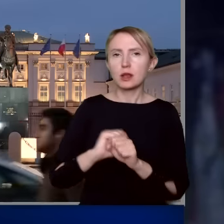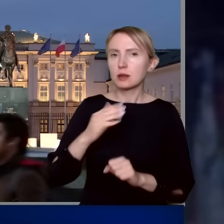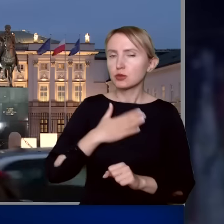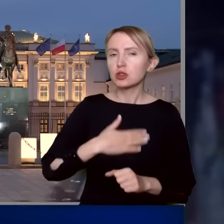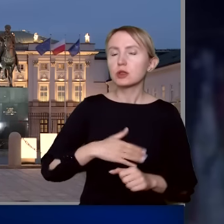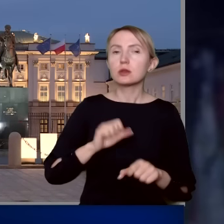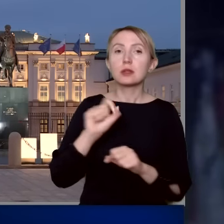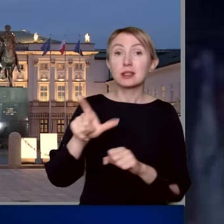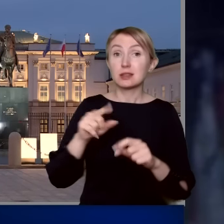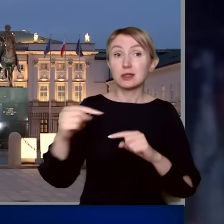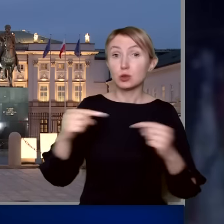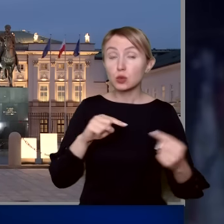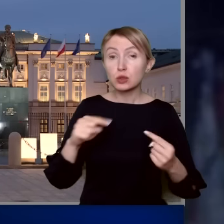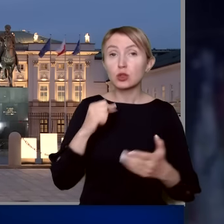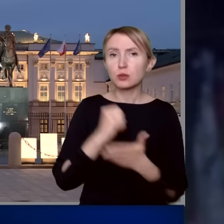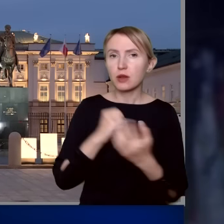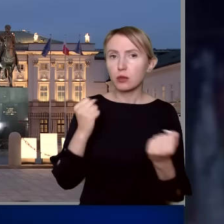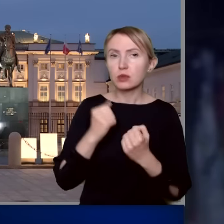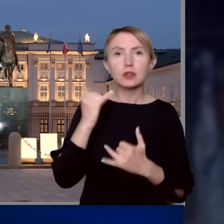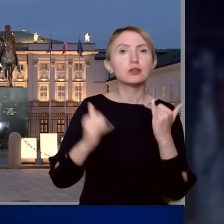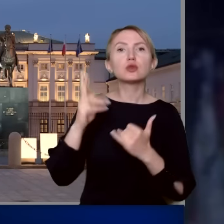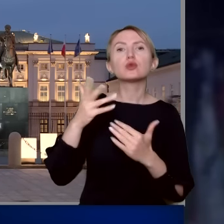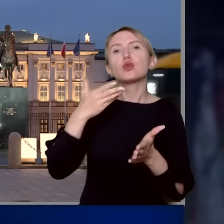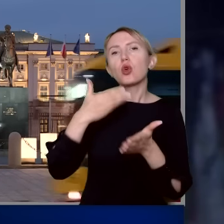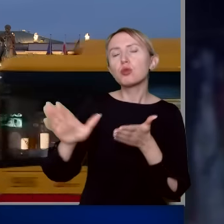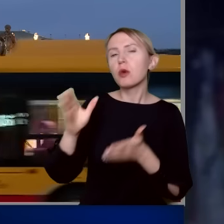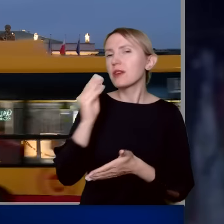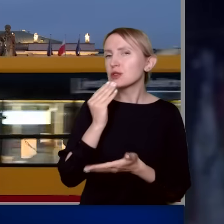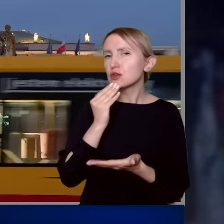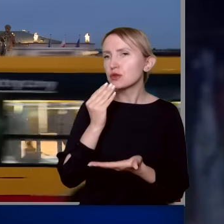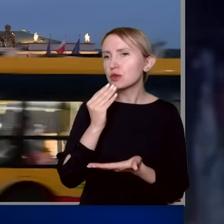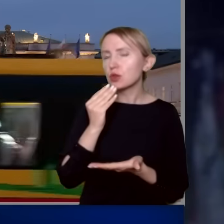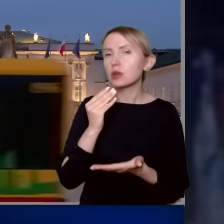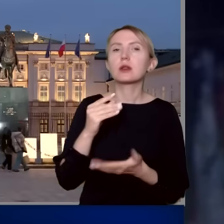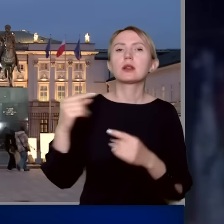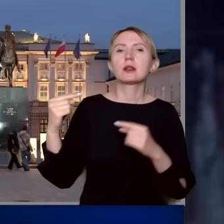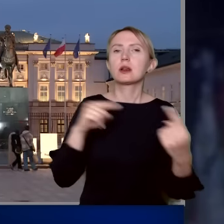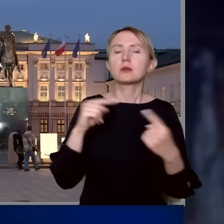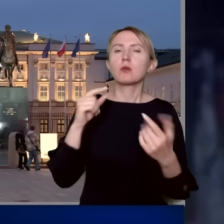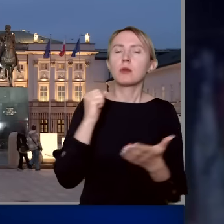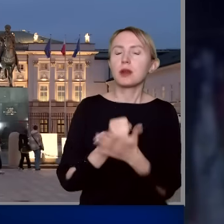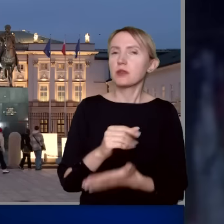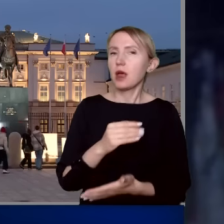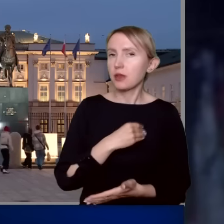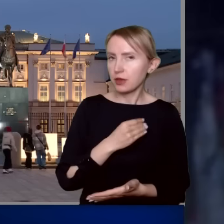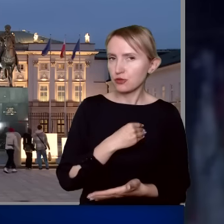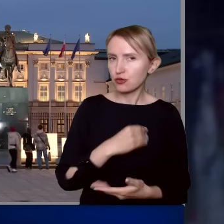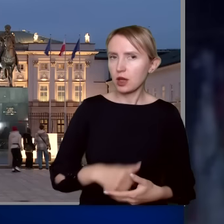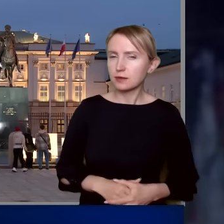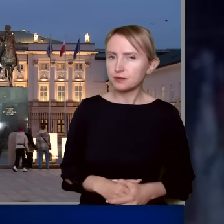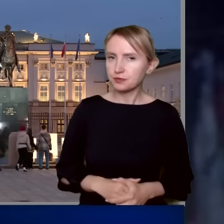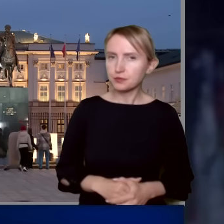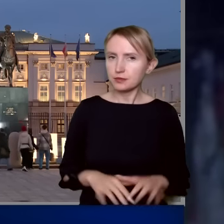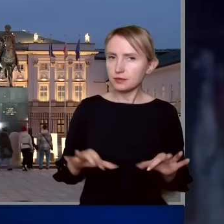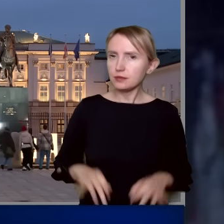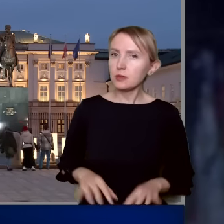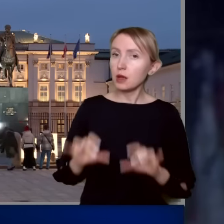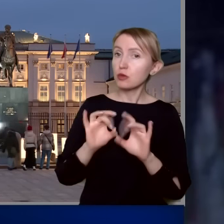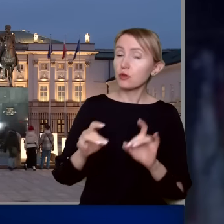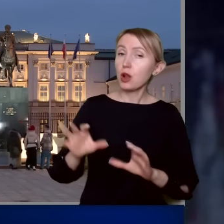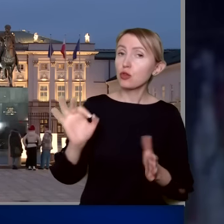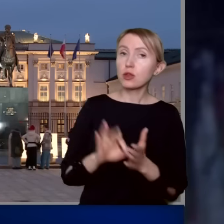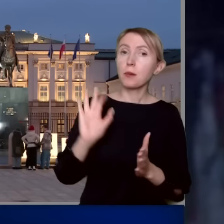czy w ogóle jest prawomocne, jeżeli ktoś odmawia tego typu odżywiania. Nie jest dyskusja prawno-etyczna w tym wymiarze. Panie profesorze, to będzie na pewno